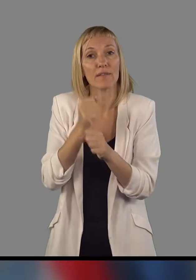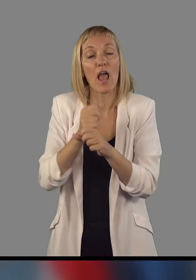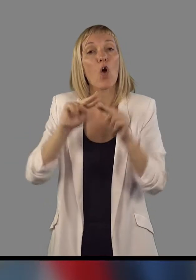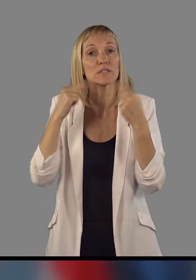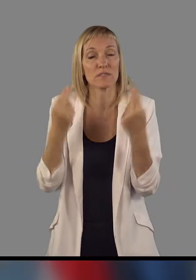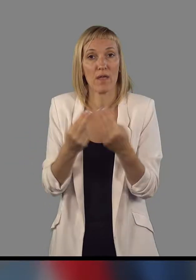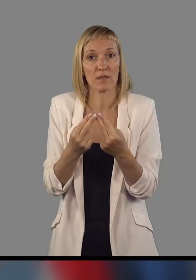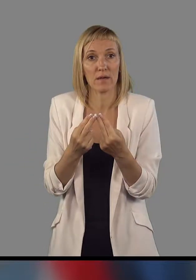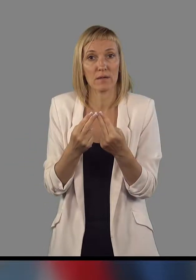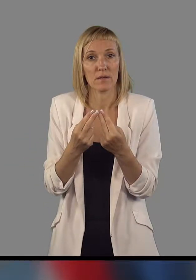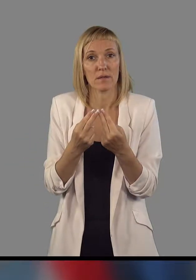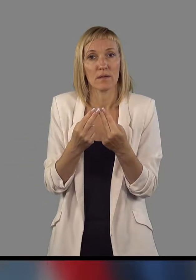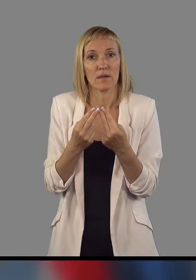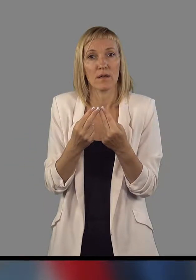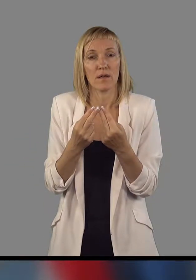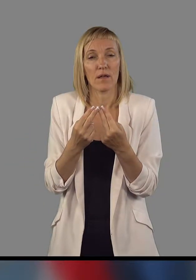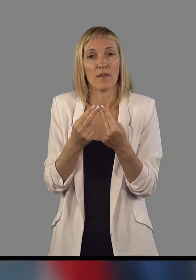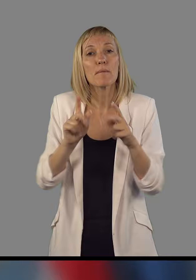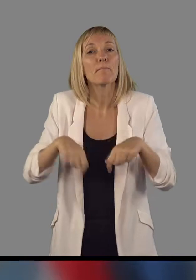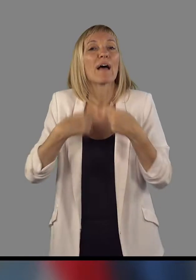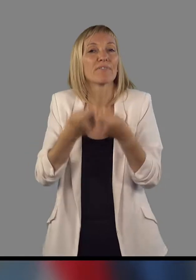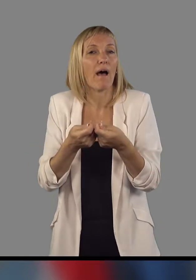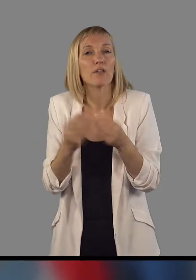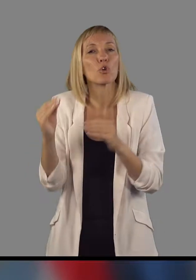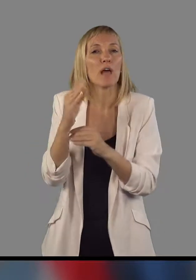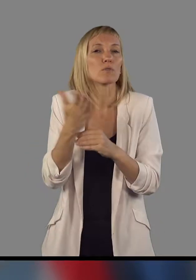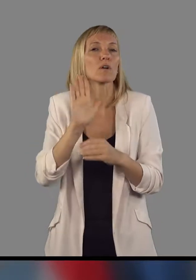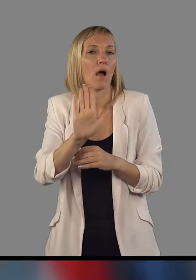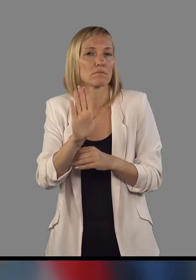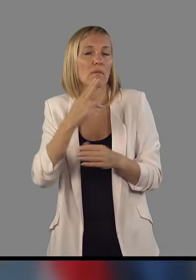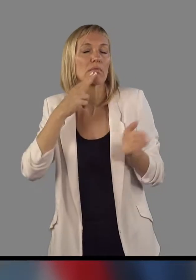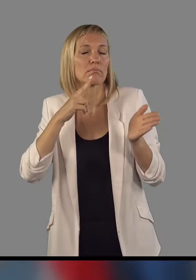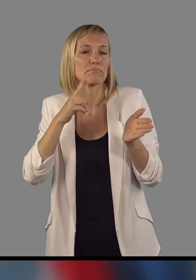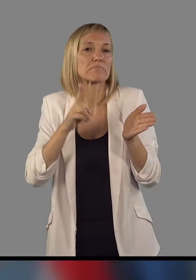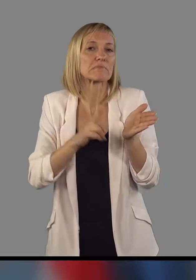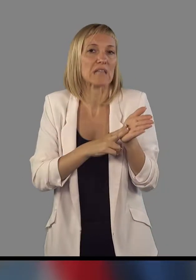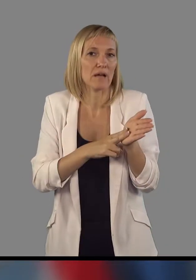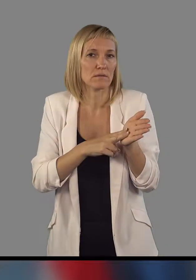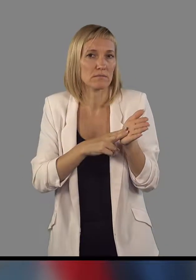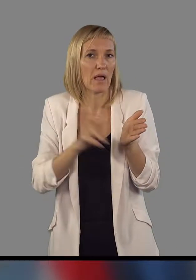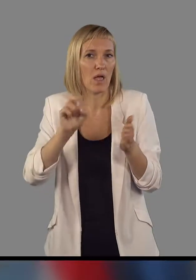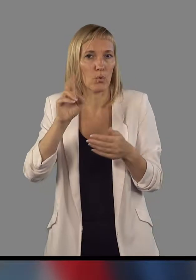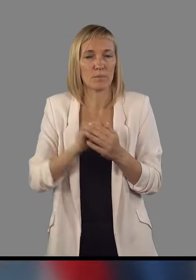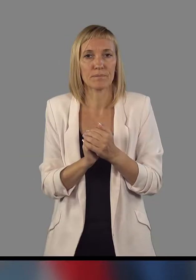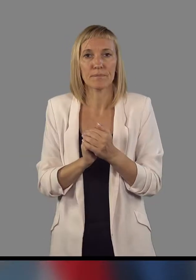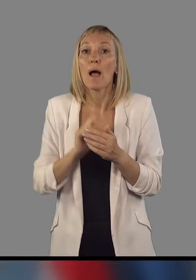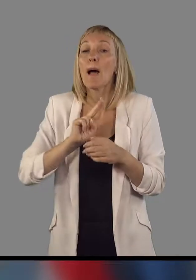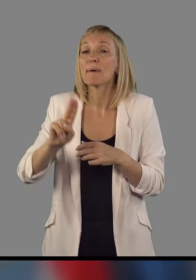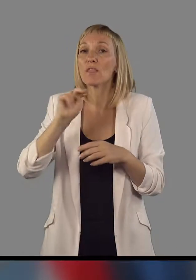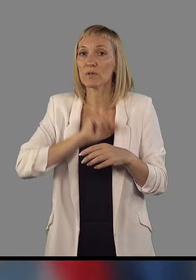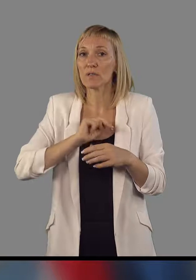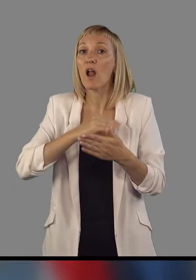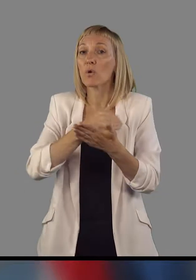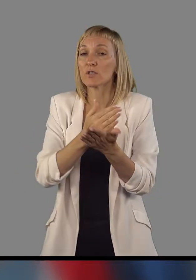usmerja delo sveta in pa doda nek svoj pečat Uniji.